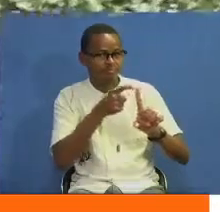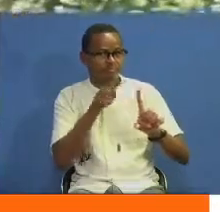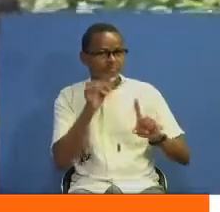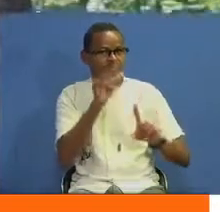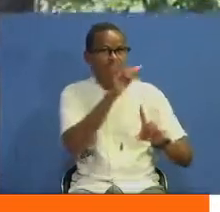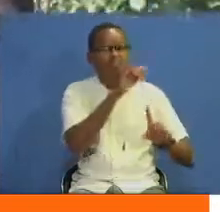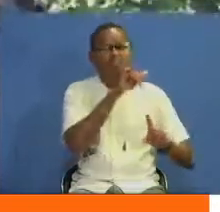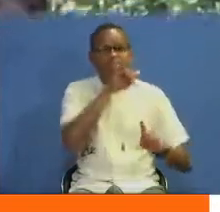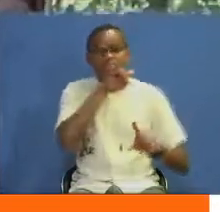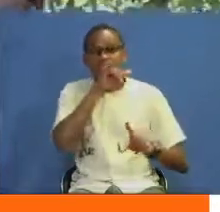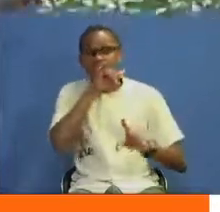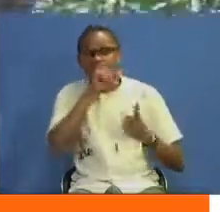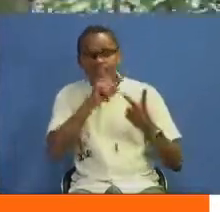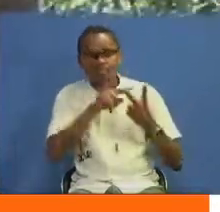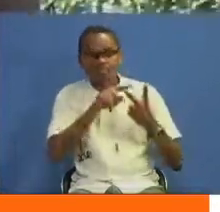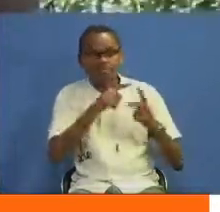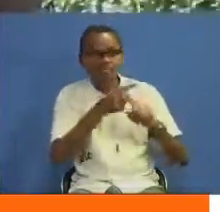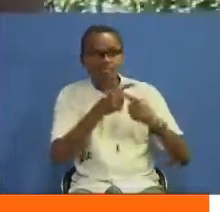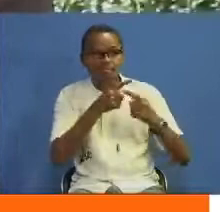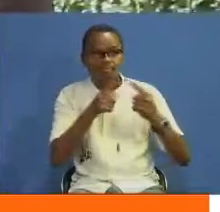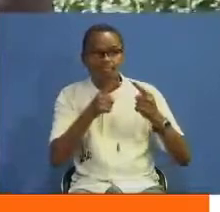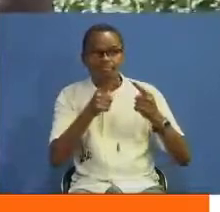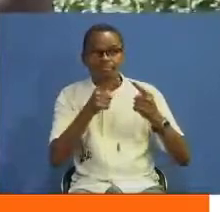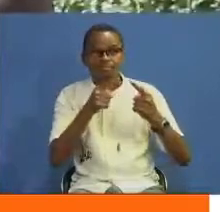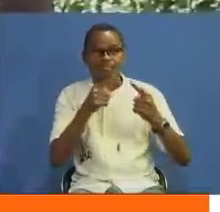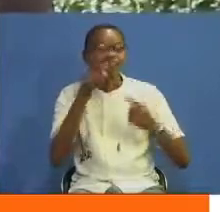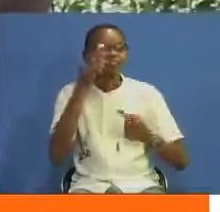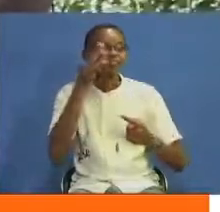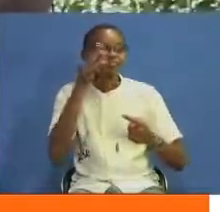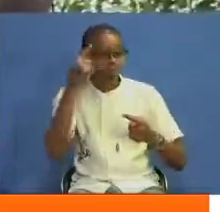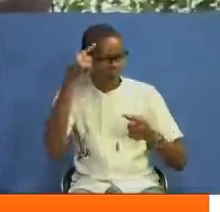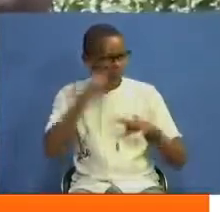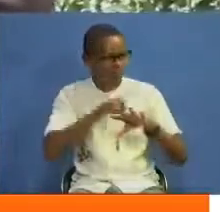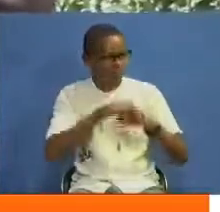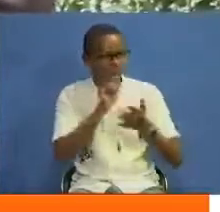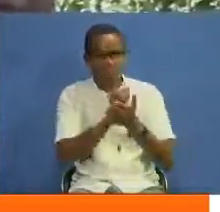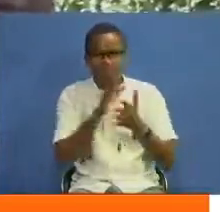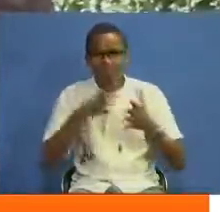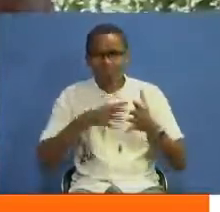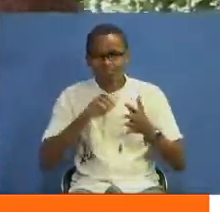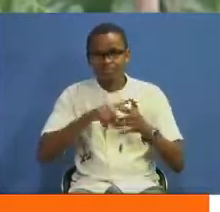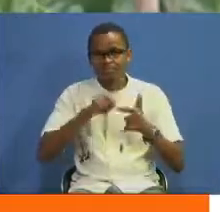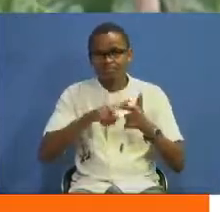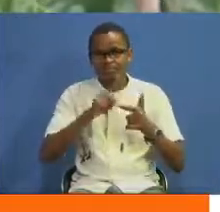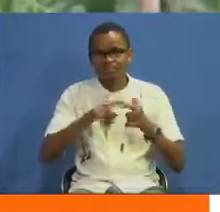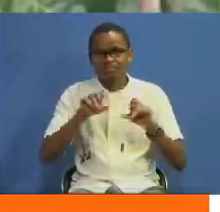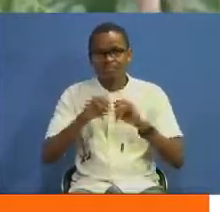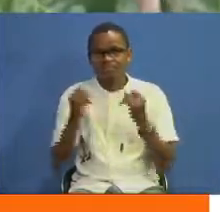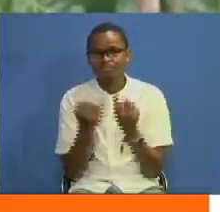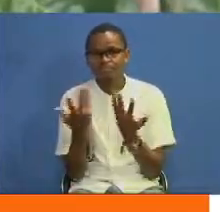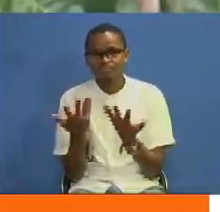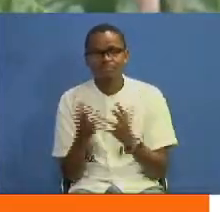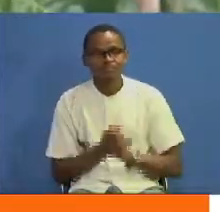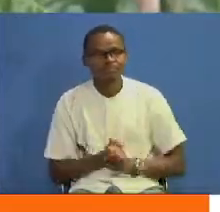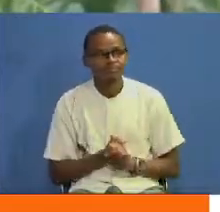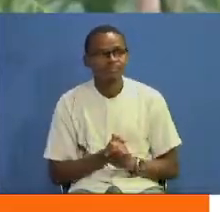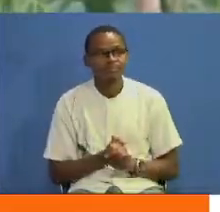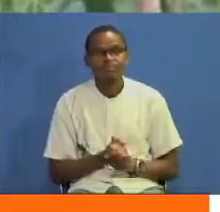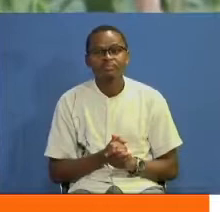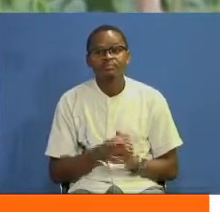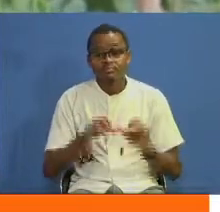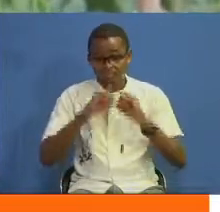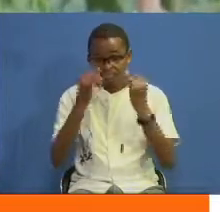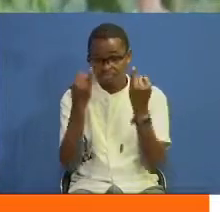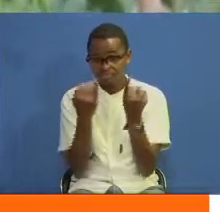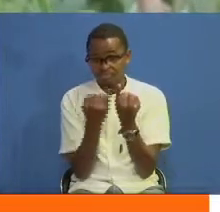ya Uganda, ingawa soko la matunda haya linaongezeka kimataifa. Nikipata soko ya nje, juu soko ya nje ni